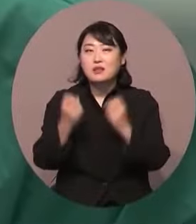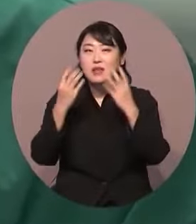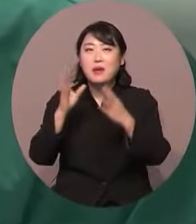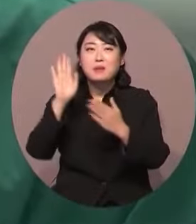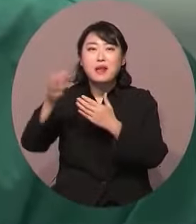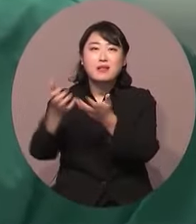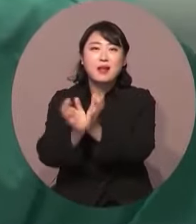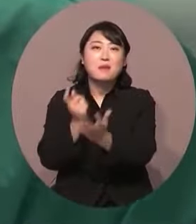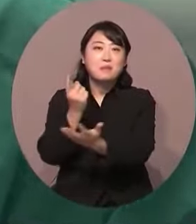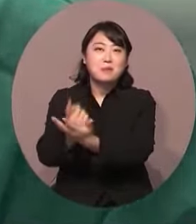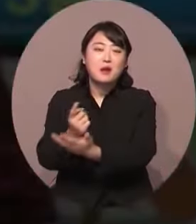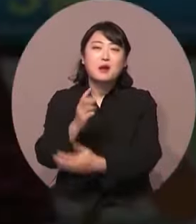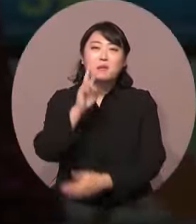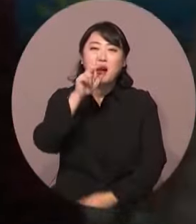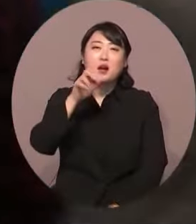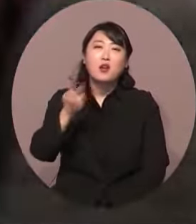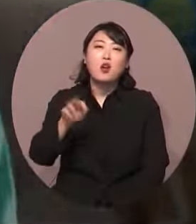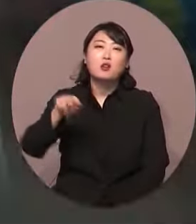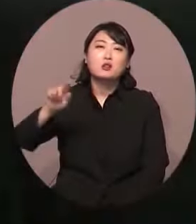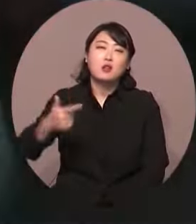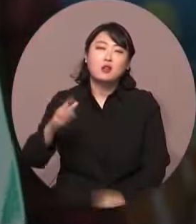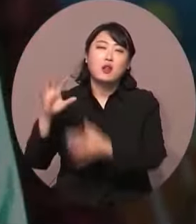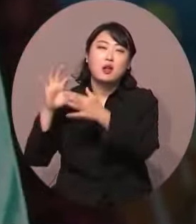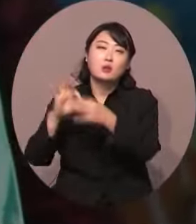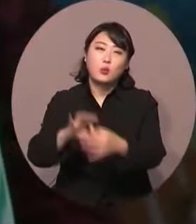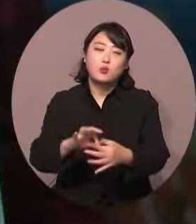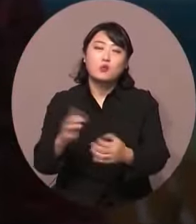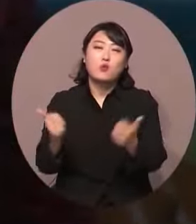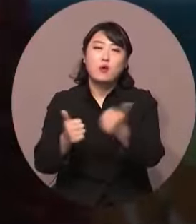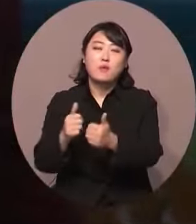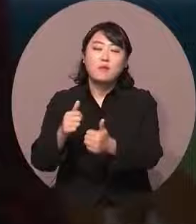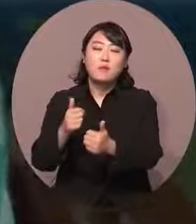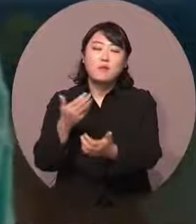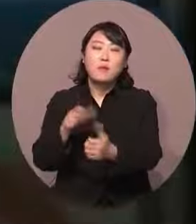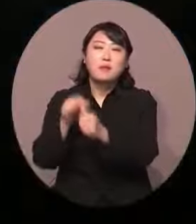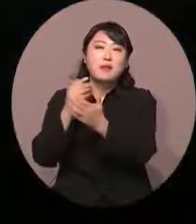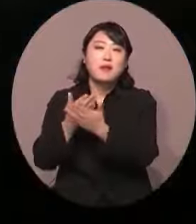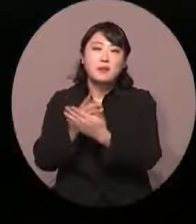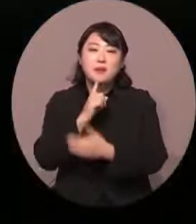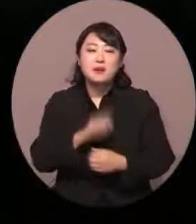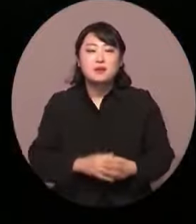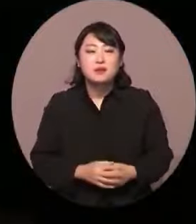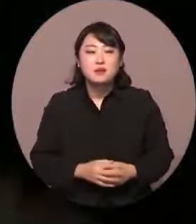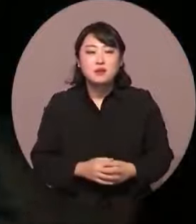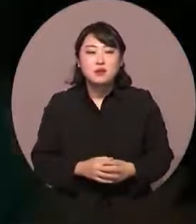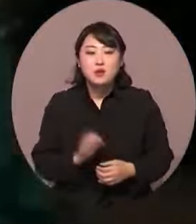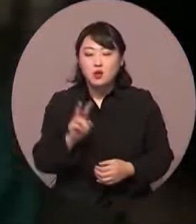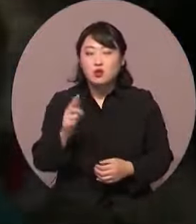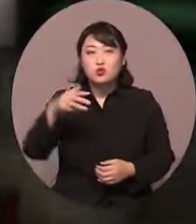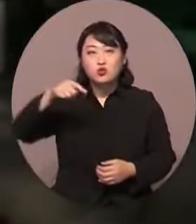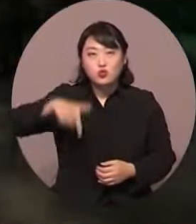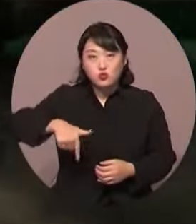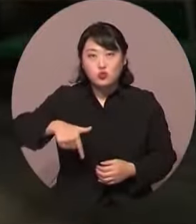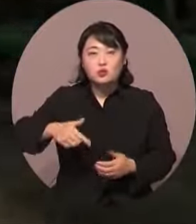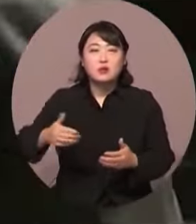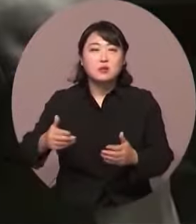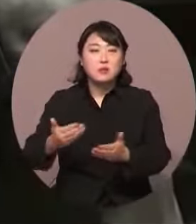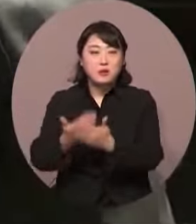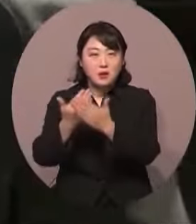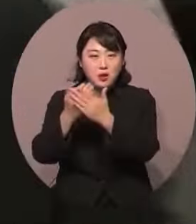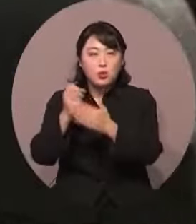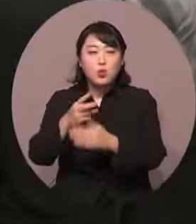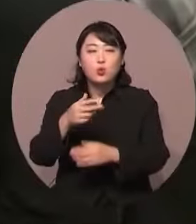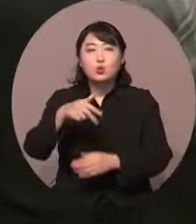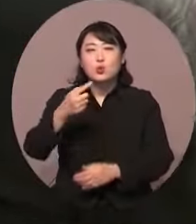의정 활동의 연속성을 강조합니다. 연축 혁신 도시의 공공기관 유치 확대와 조차장 부지의 복합 개발 등을